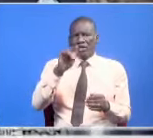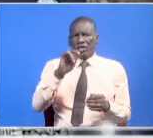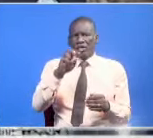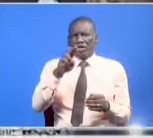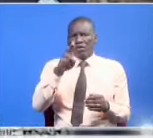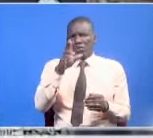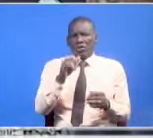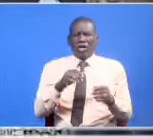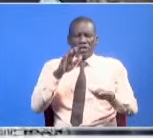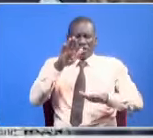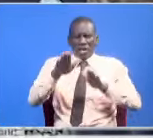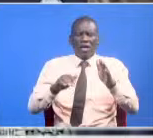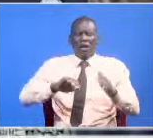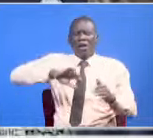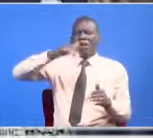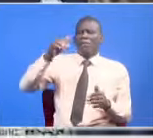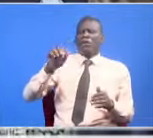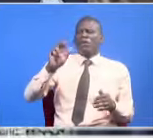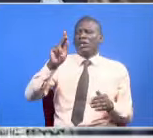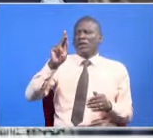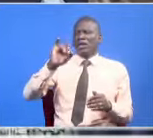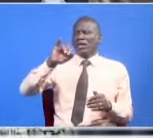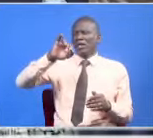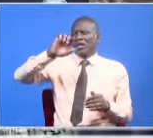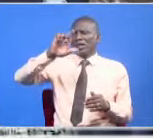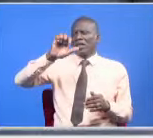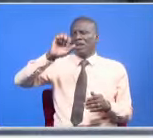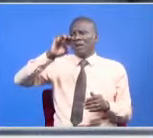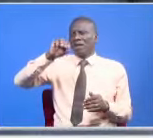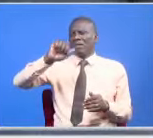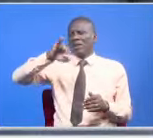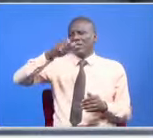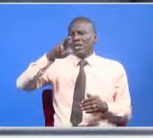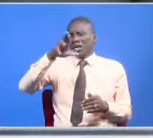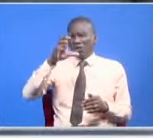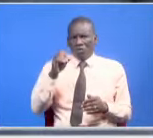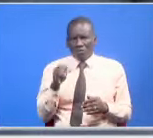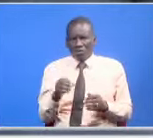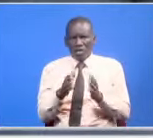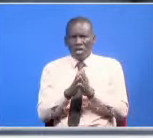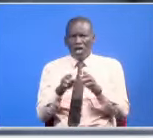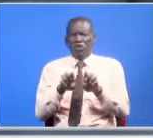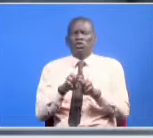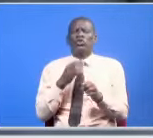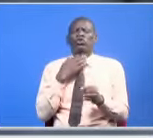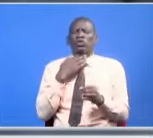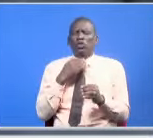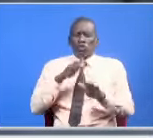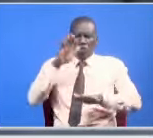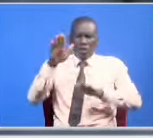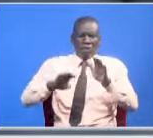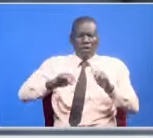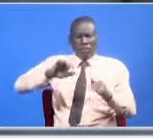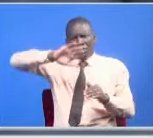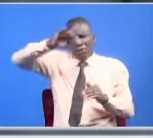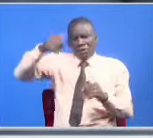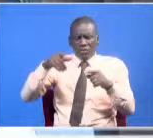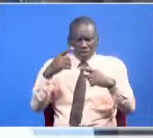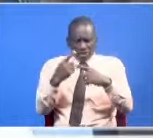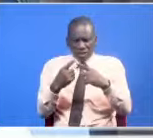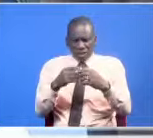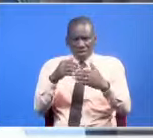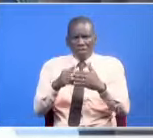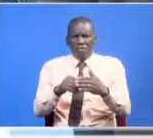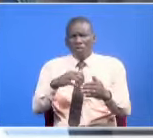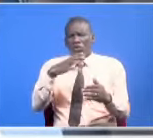mlima Kilimanjaro ambao ndio mlima mrefu zaidi barani Afrika, na alipania kukwea milima mingine hapa mwakani baada ya kukwea